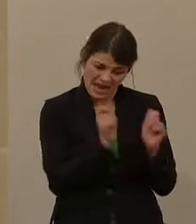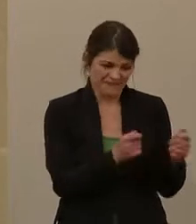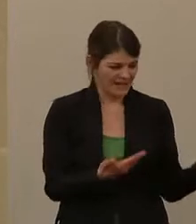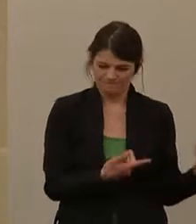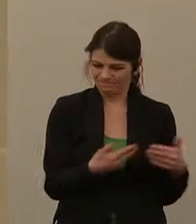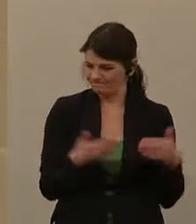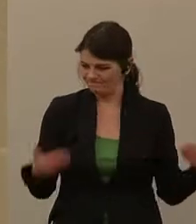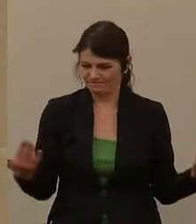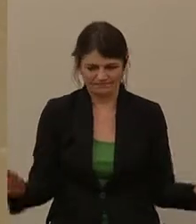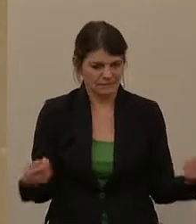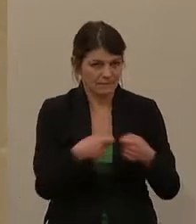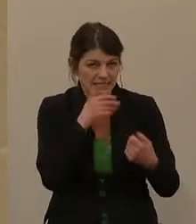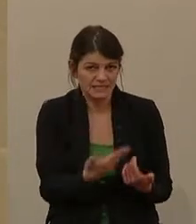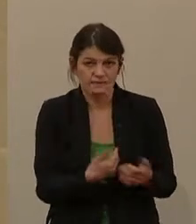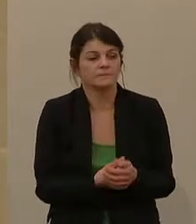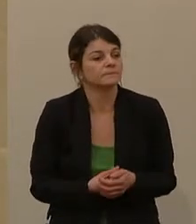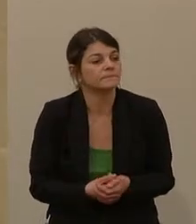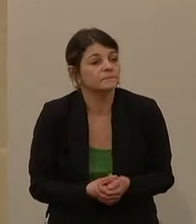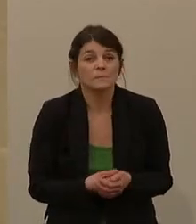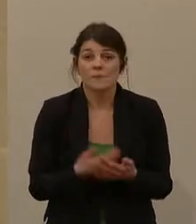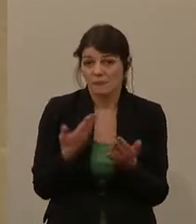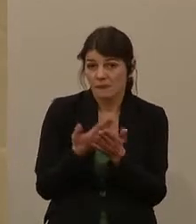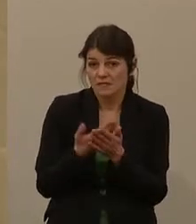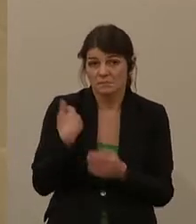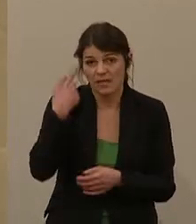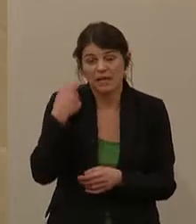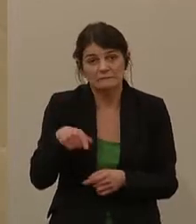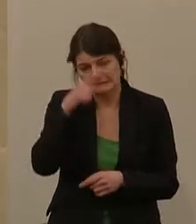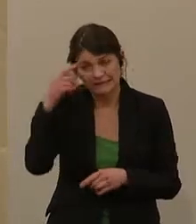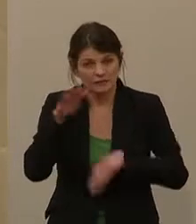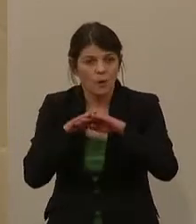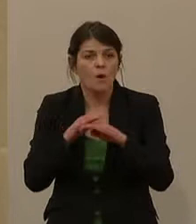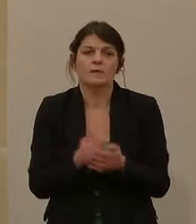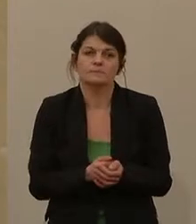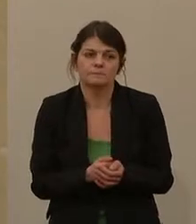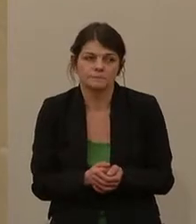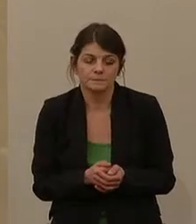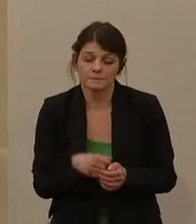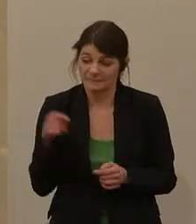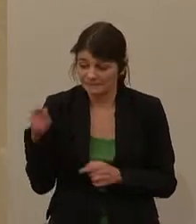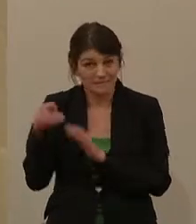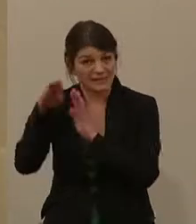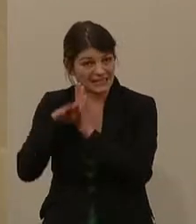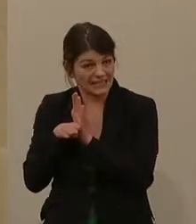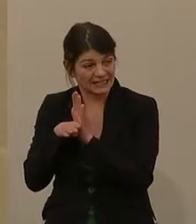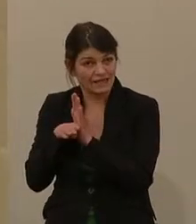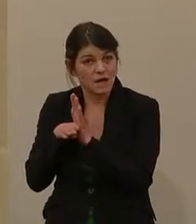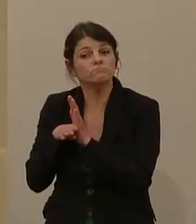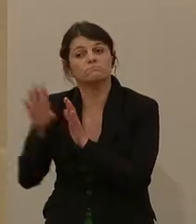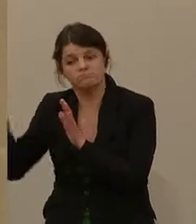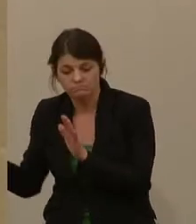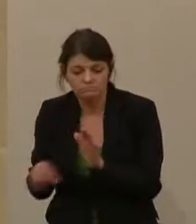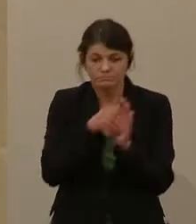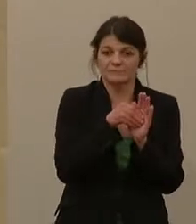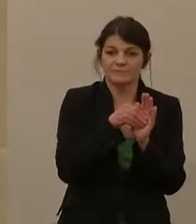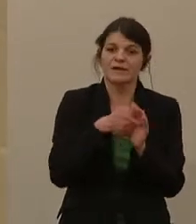diesem Antrag enthalten sind. Und ich denke, es macht Sinn, diese Richtlinie natürlich in unsere